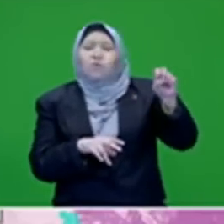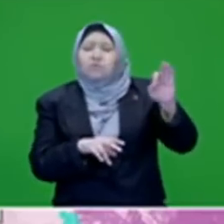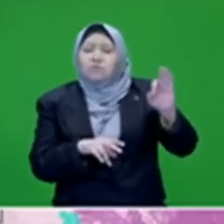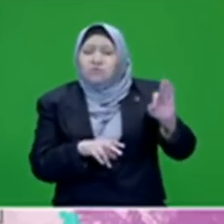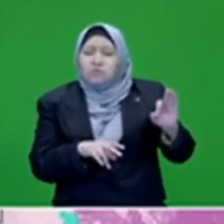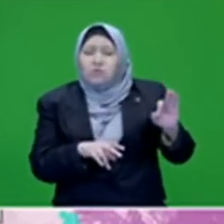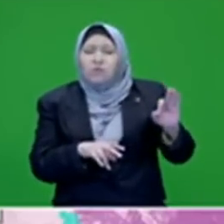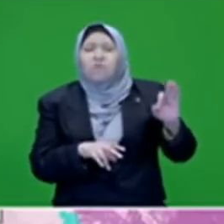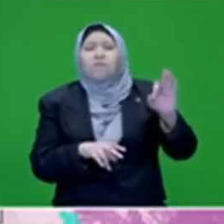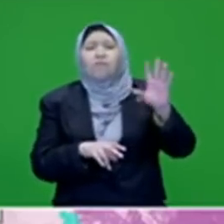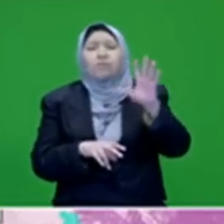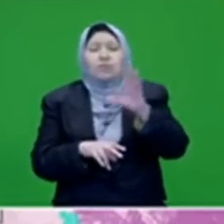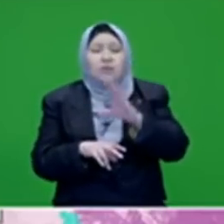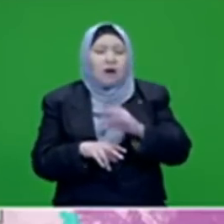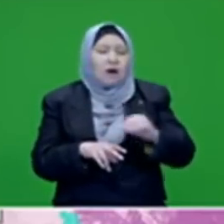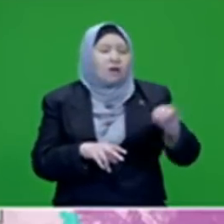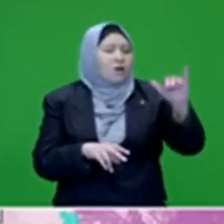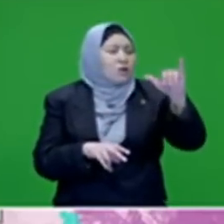أن رأى